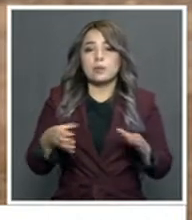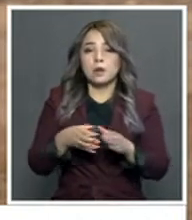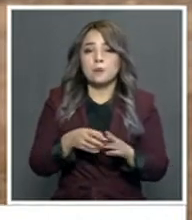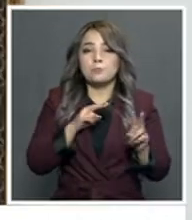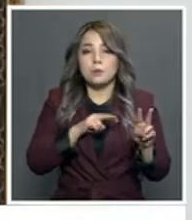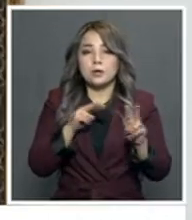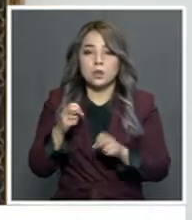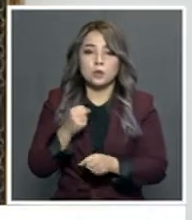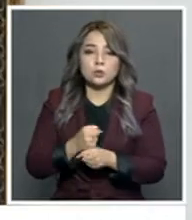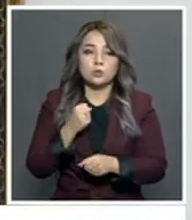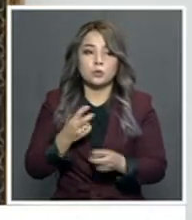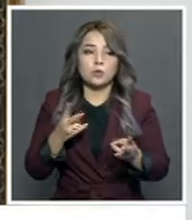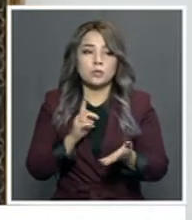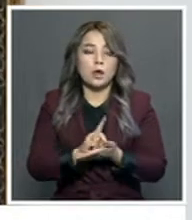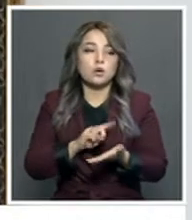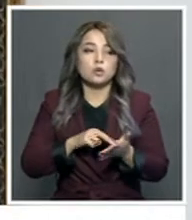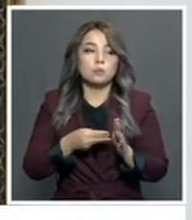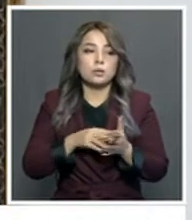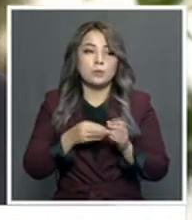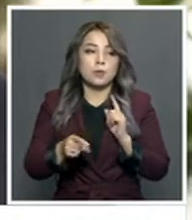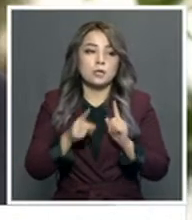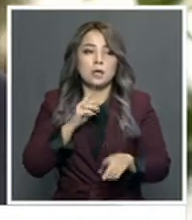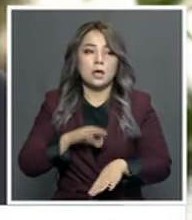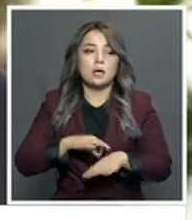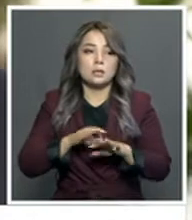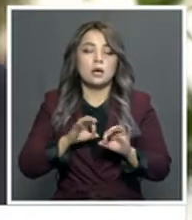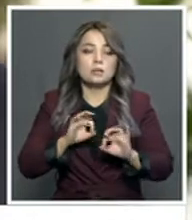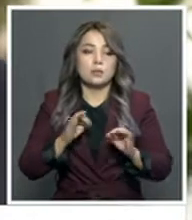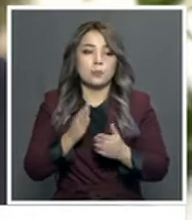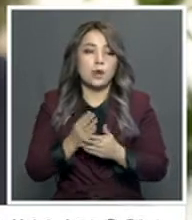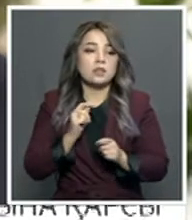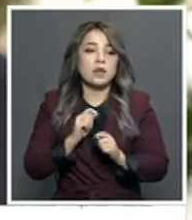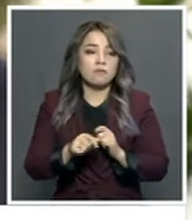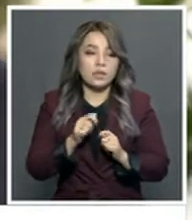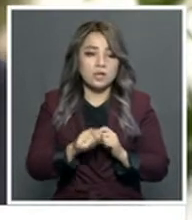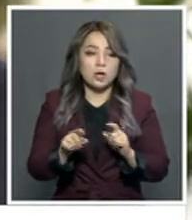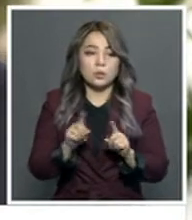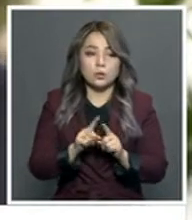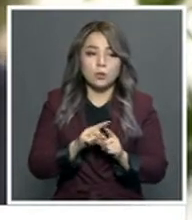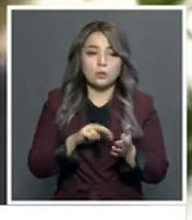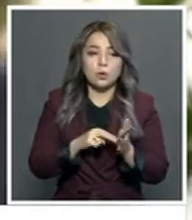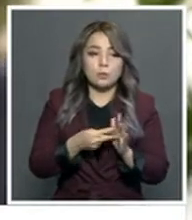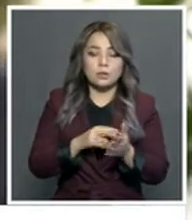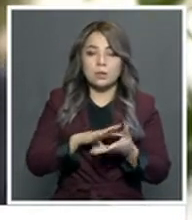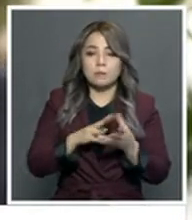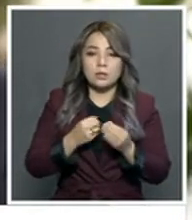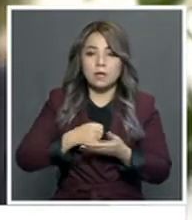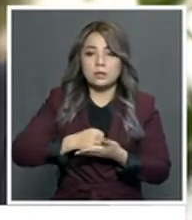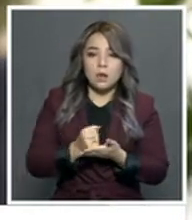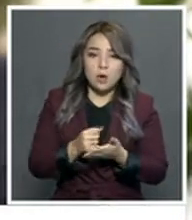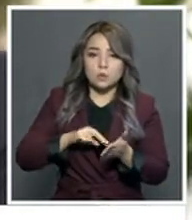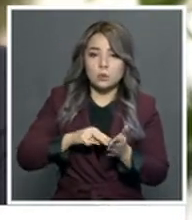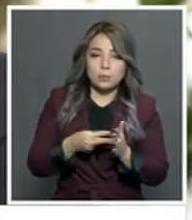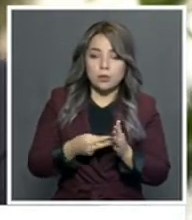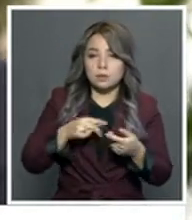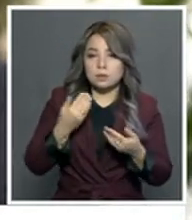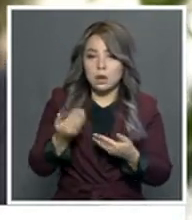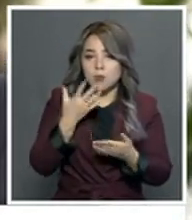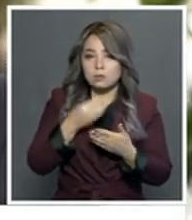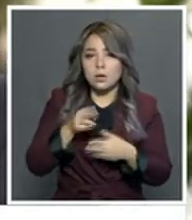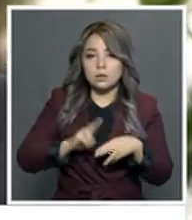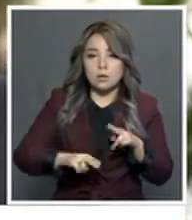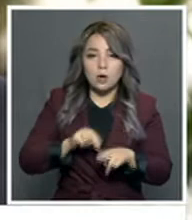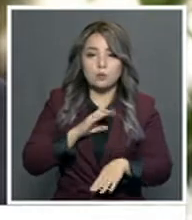бақылауды күшейту керек сол жерде. Жоба талқыланып отыр қазір. Инвестор тарапынан жоба нақты белгіленген кезде, міне біз мына жобаны енді